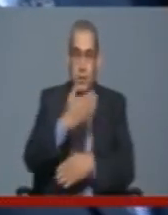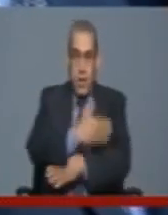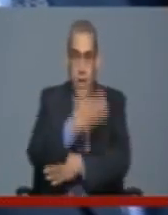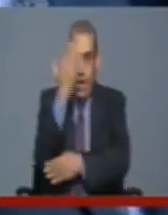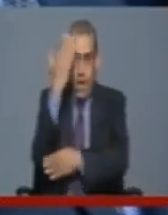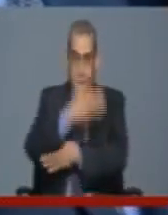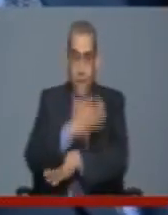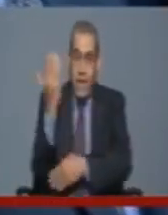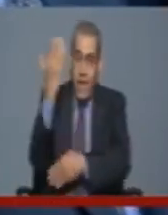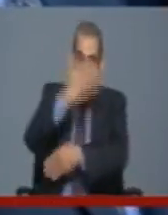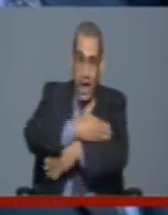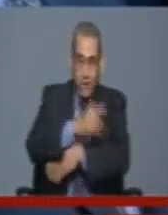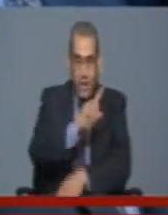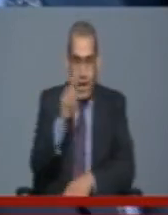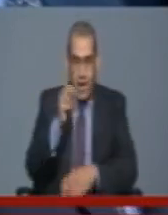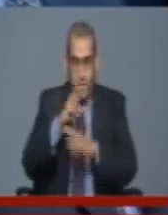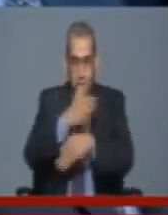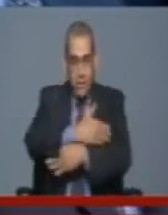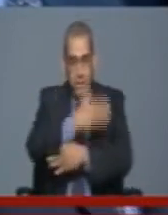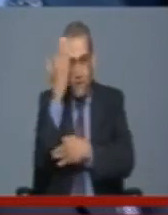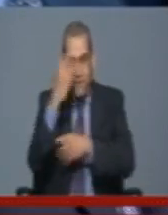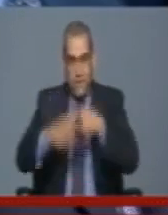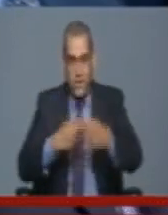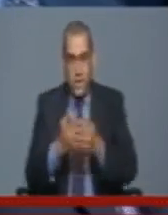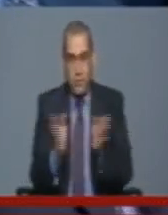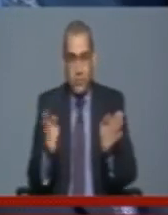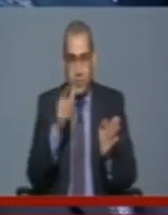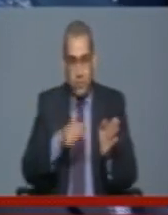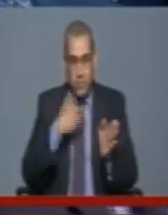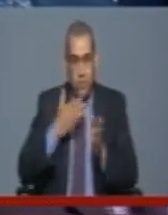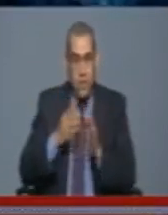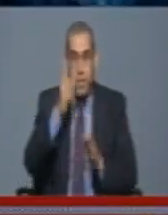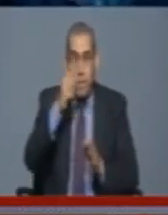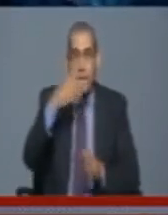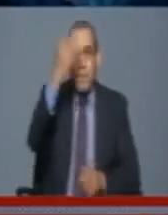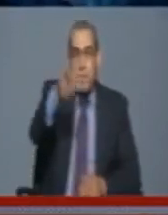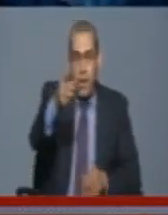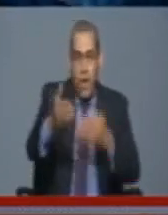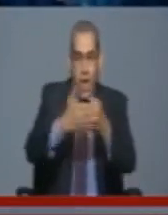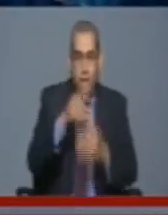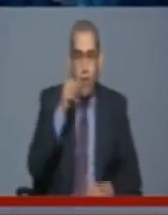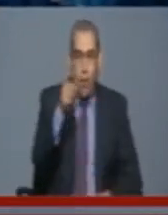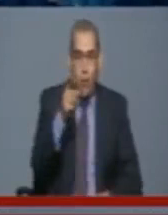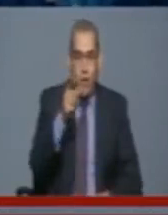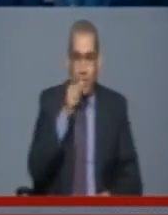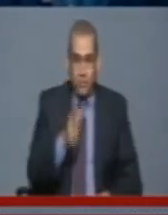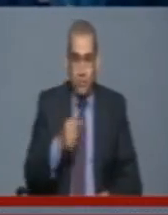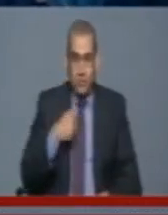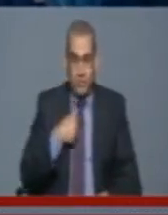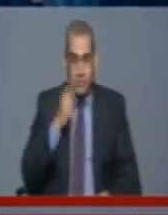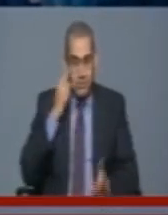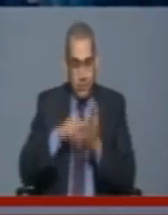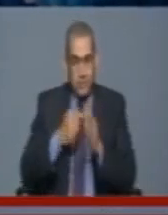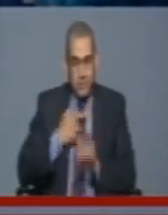ابدا، انما كان في اجراءات اخرى من الجانب الاخر كنا لازم نعملها عشان الحاجة اللي